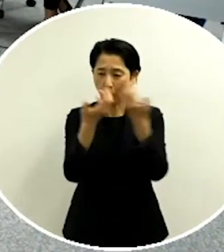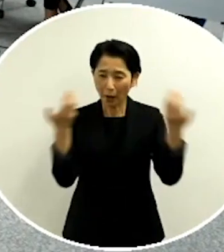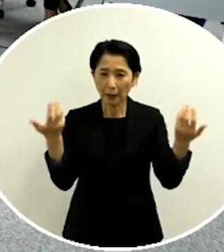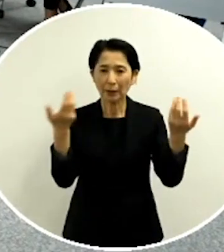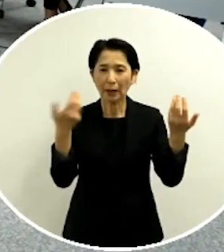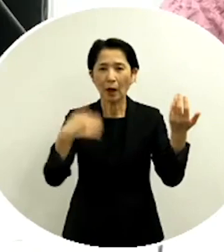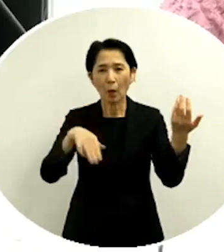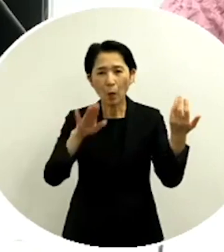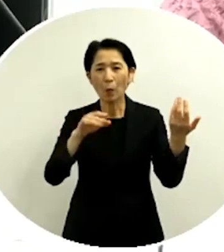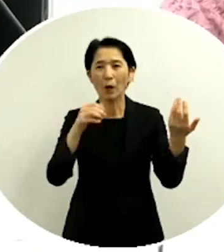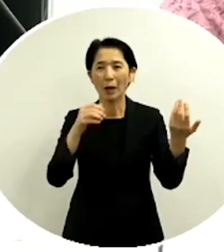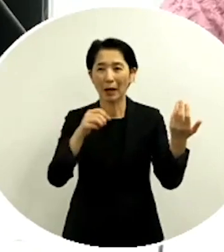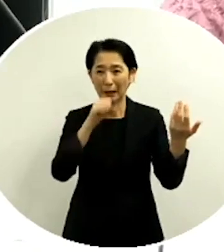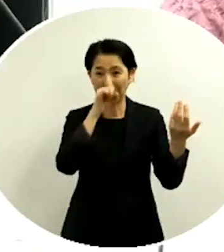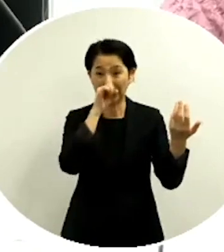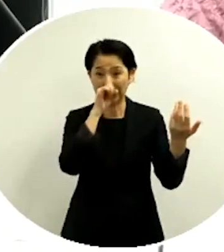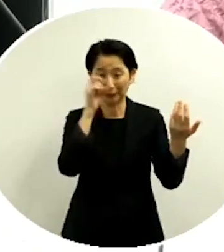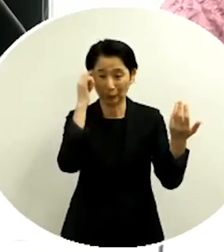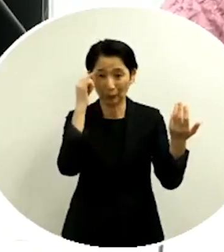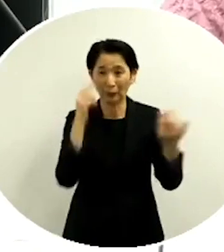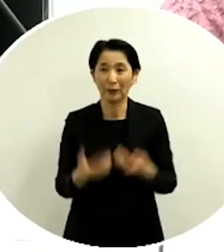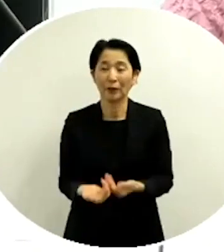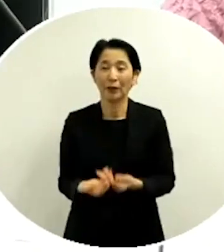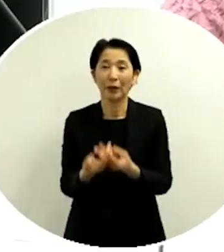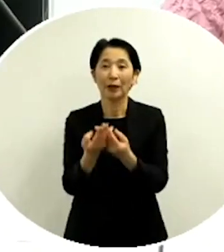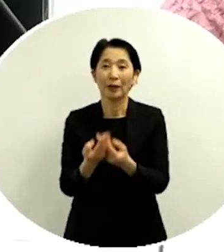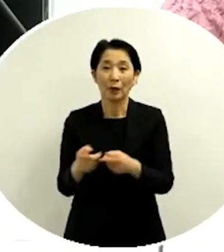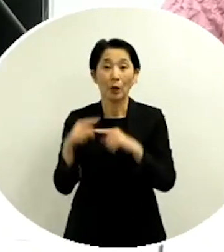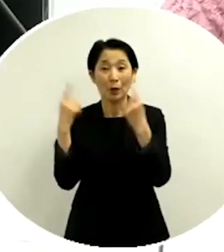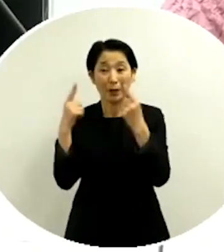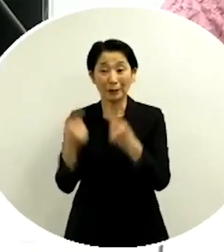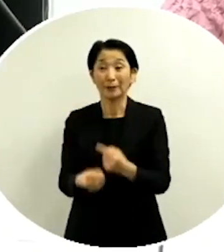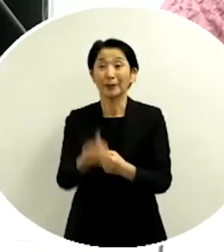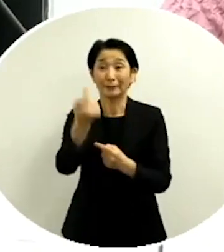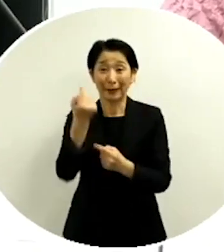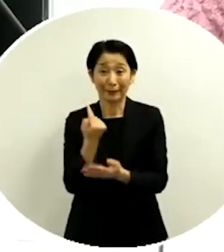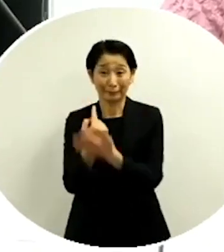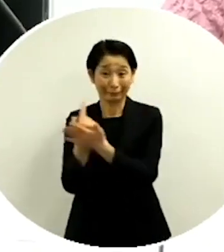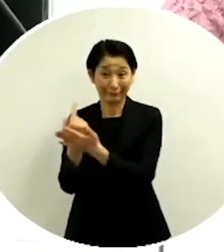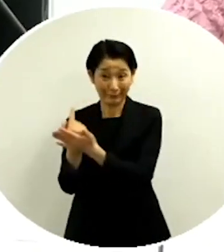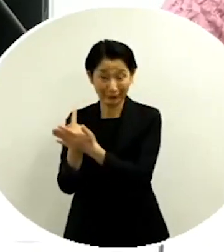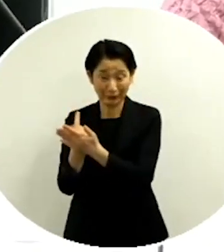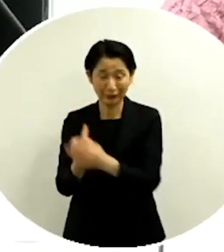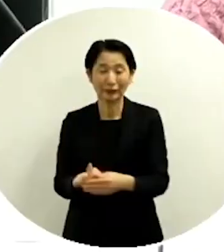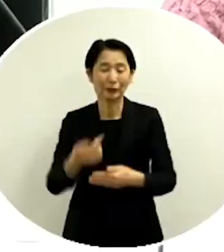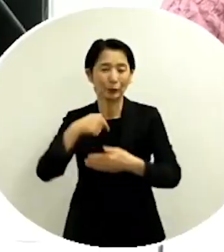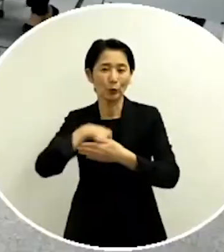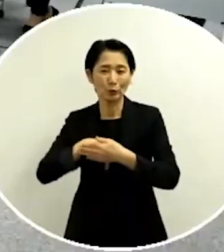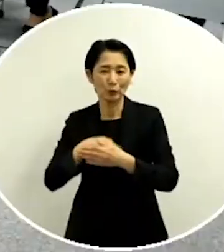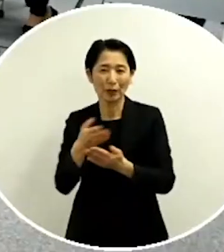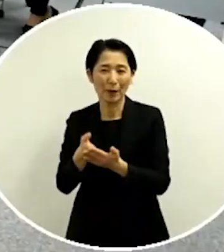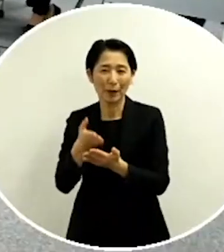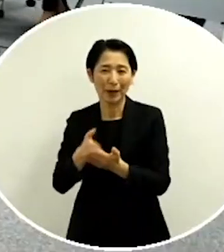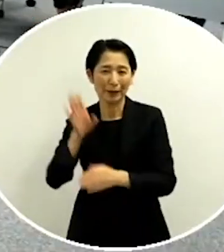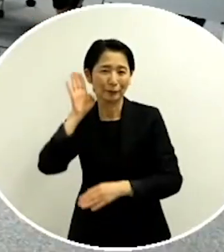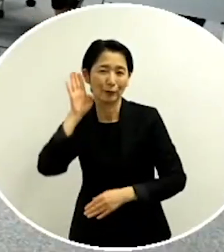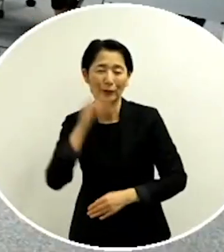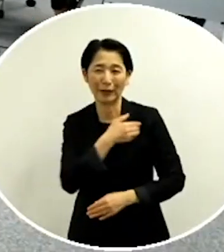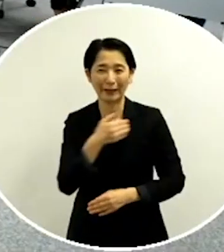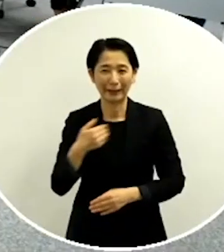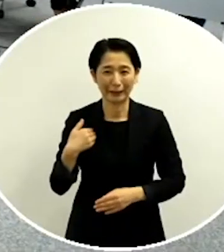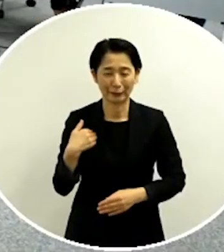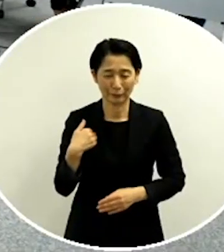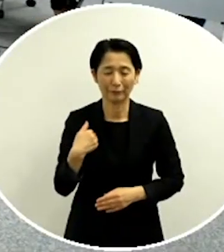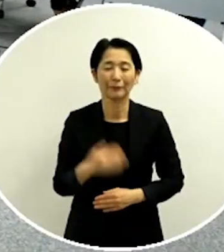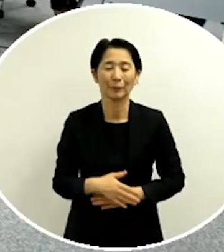というふうに思いますとそれすぎくると裏話が聞けるなんてのもいいかもしれませんはいありがとうございました8